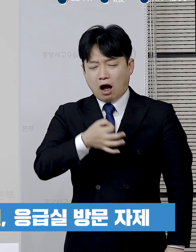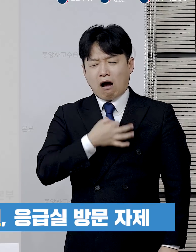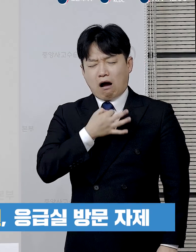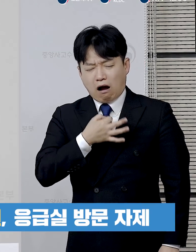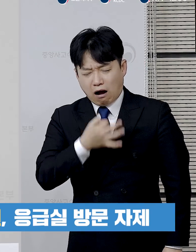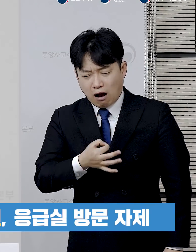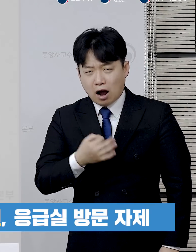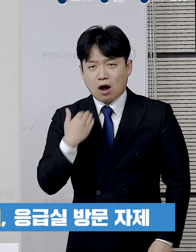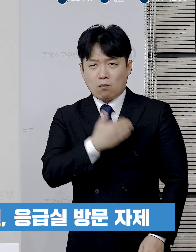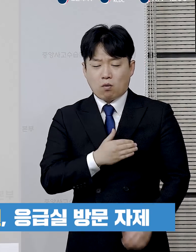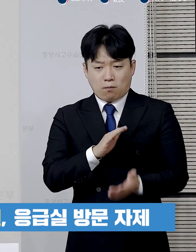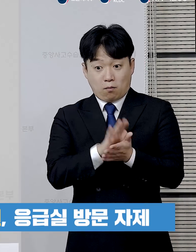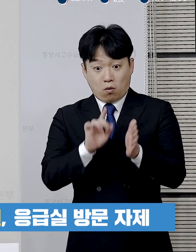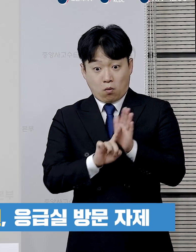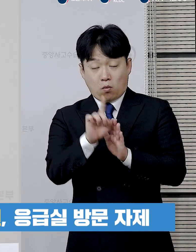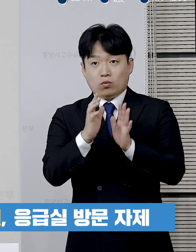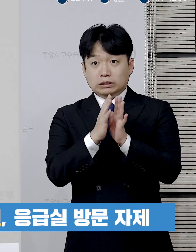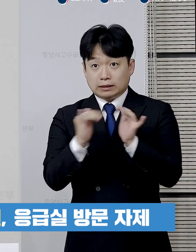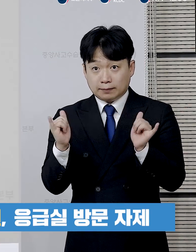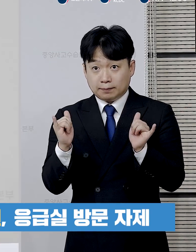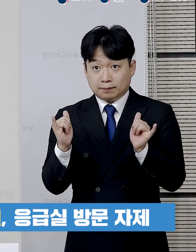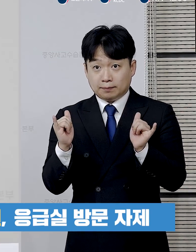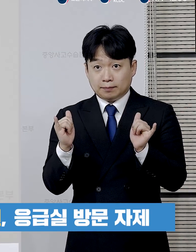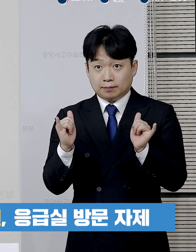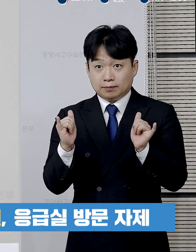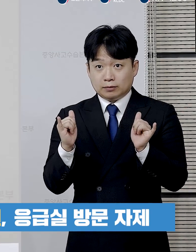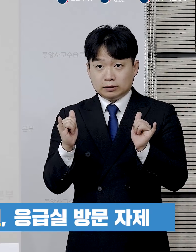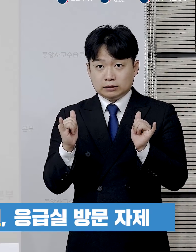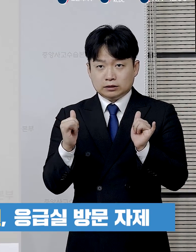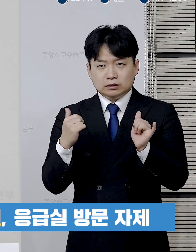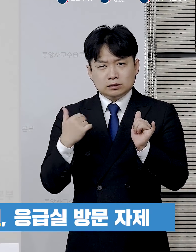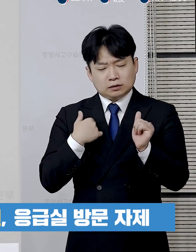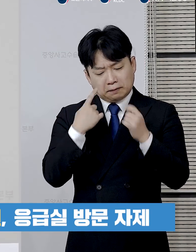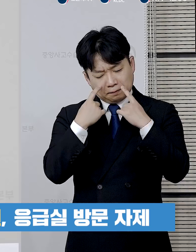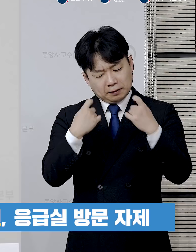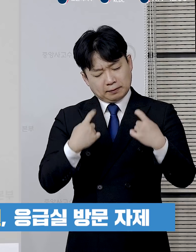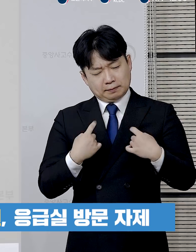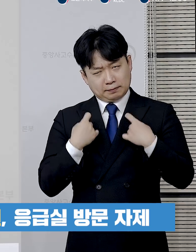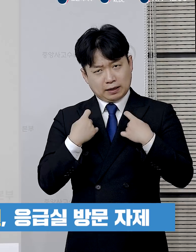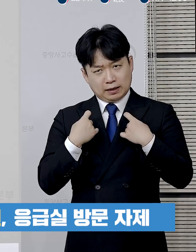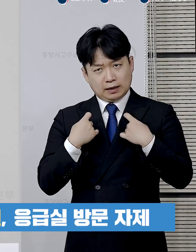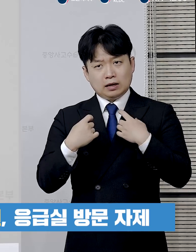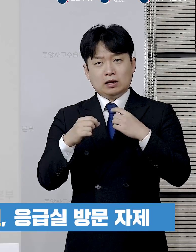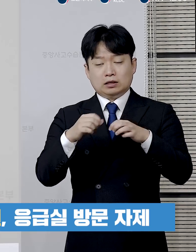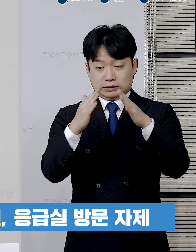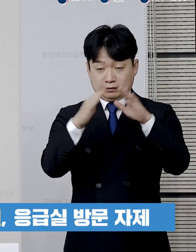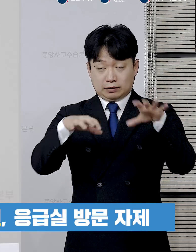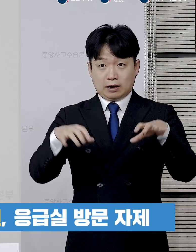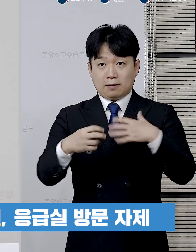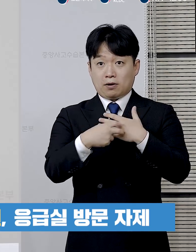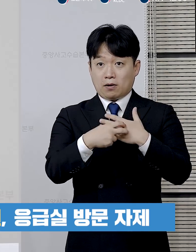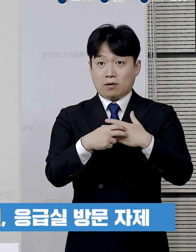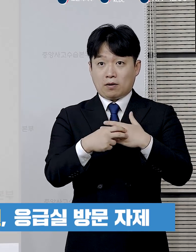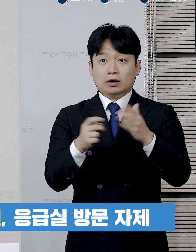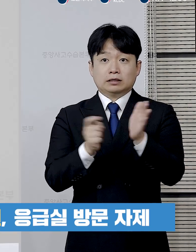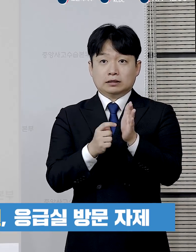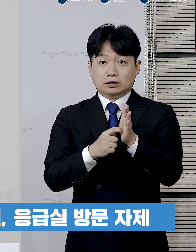기침, 발열 등 감기와 유사한 증상이 있으신 분들은 일말의 가능성을 고려하여 동네